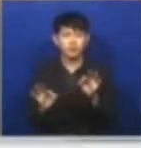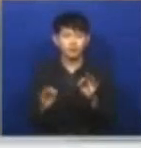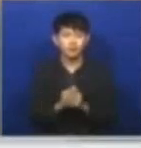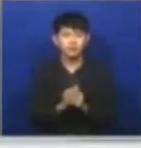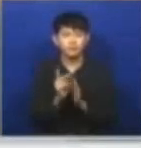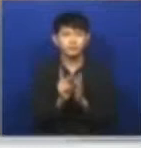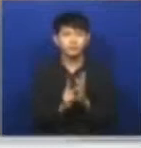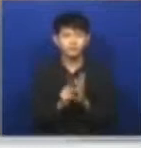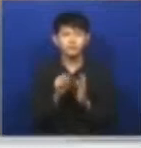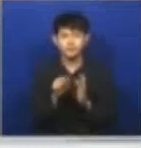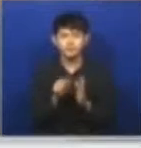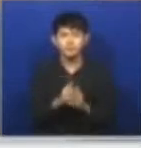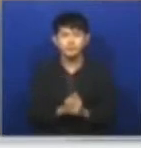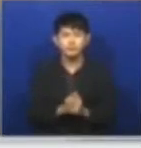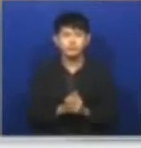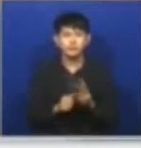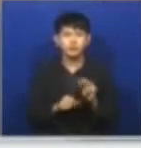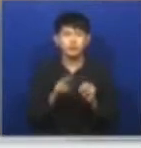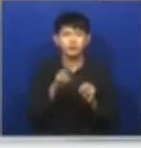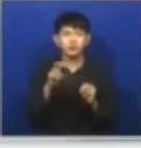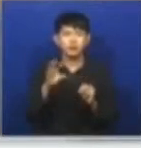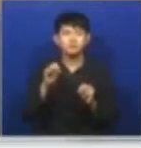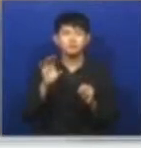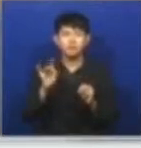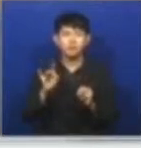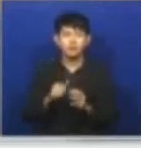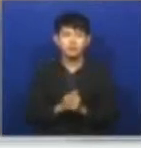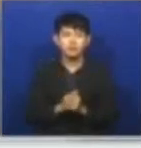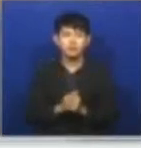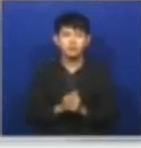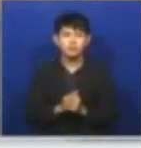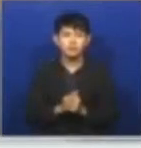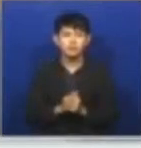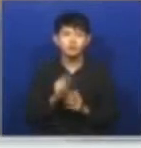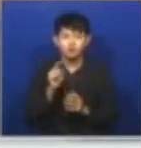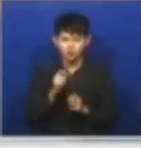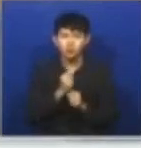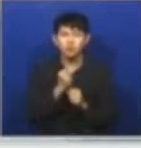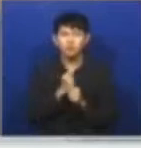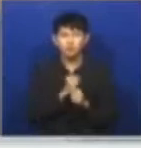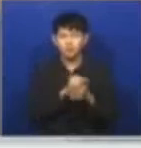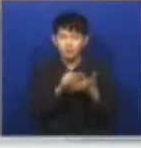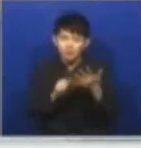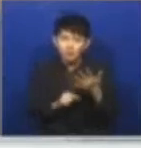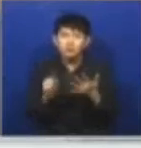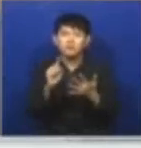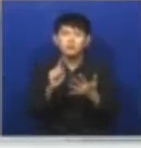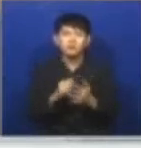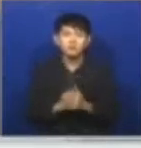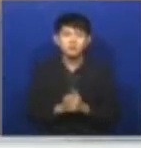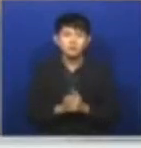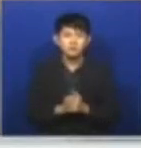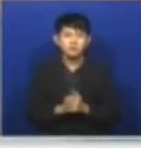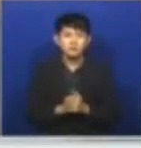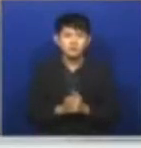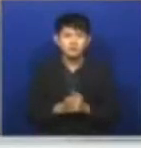านี้แหละ258เนี่ยคืออย่างต่ำต้องทำด้านต่างๆดังนี้ด้